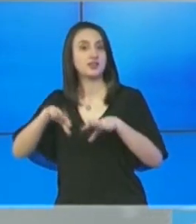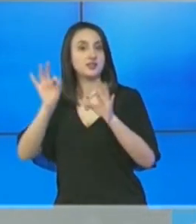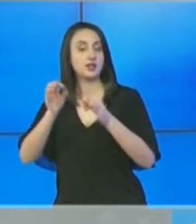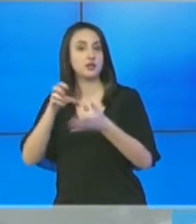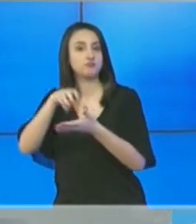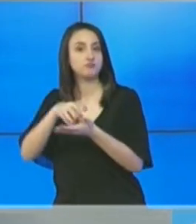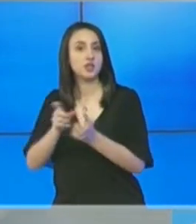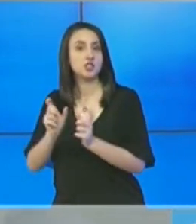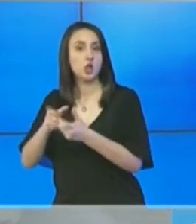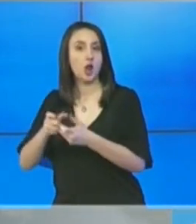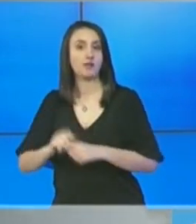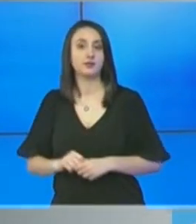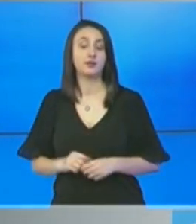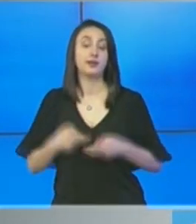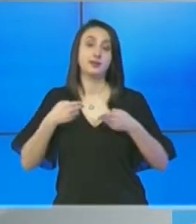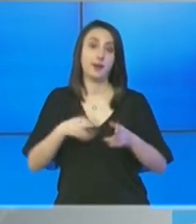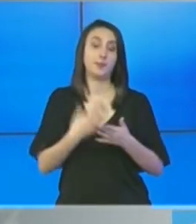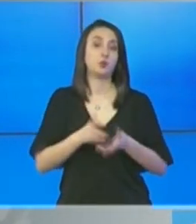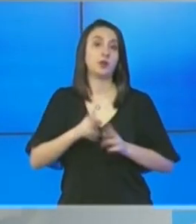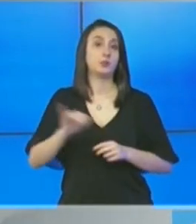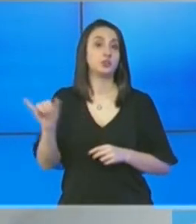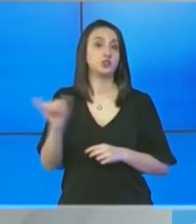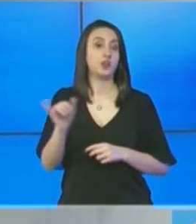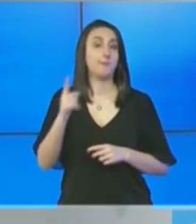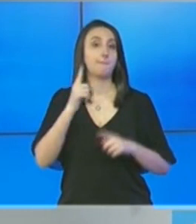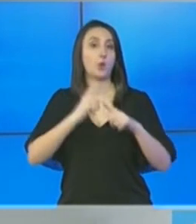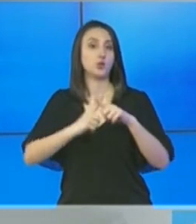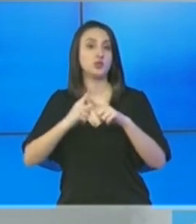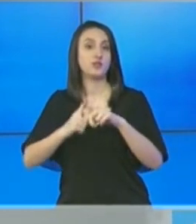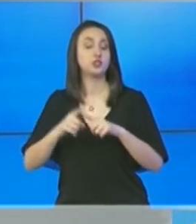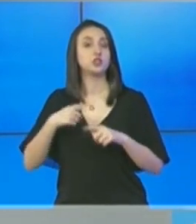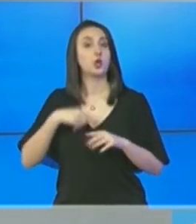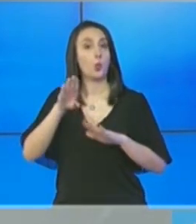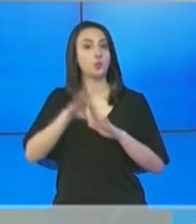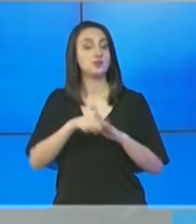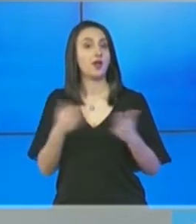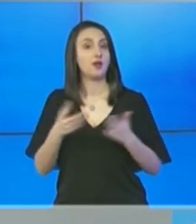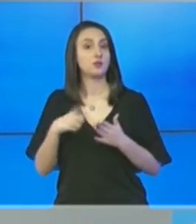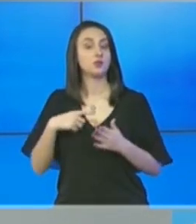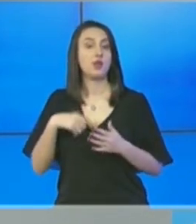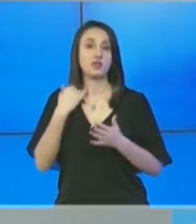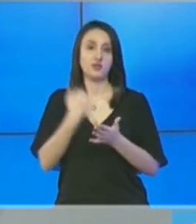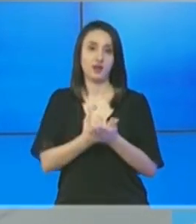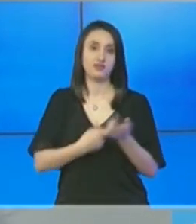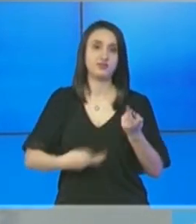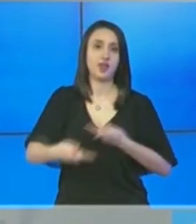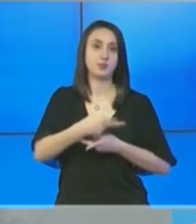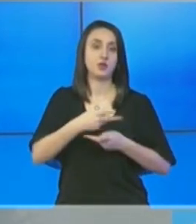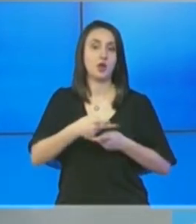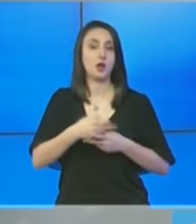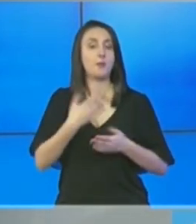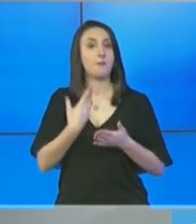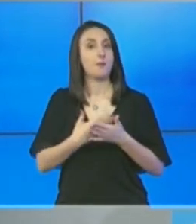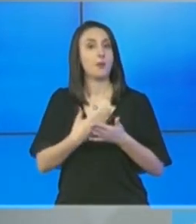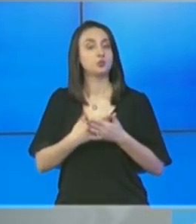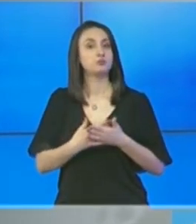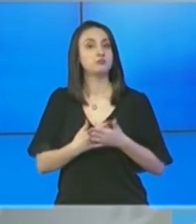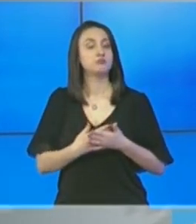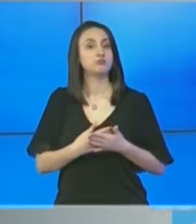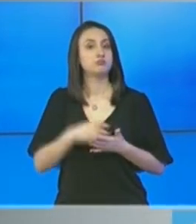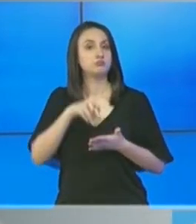sunt izolate, sunt internați pentru tratament cei care sunt pozitivi. În condițiile în care vor exista într-adevăr o transmitere comunitară accentuată într-o localitate,